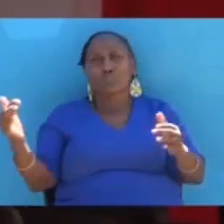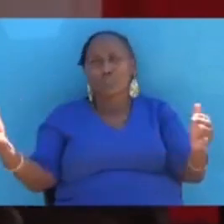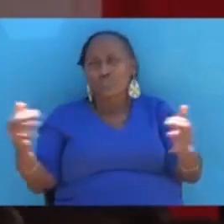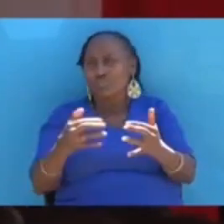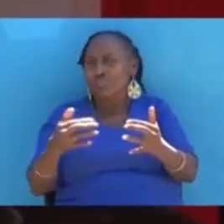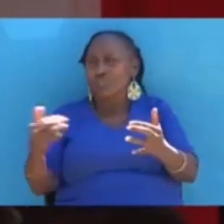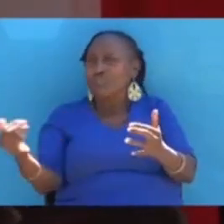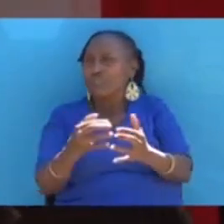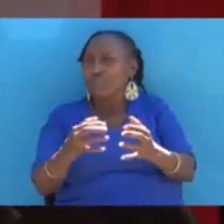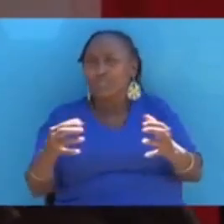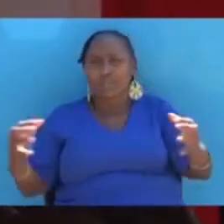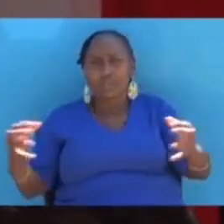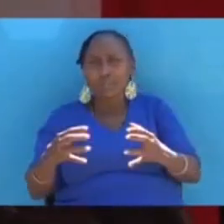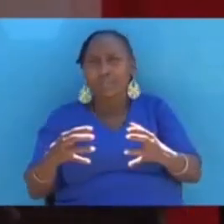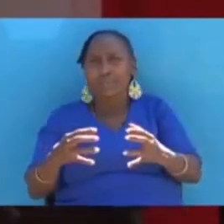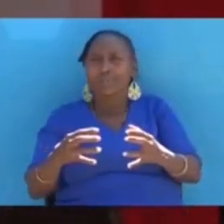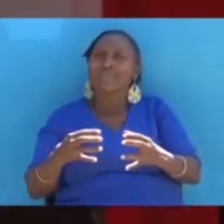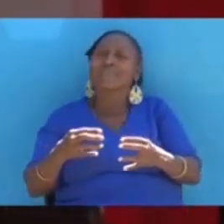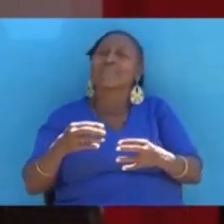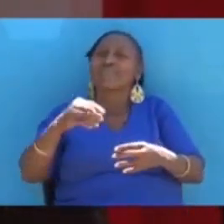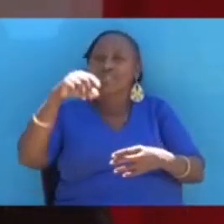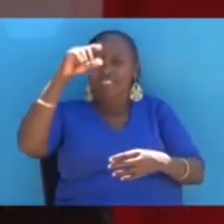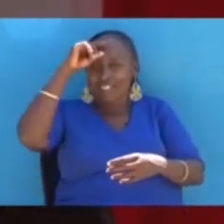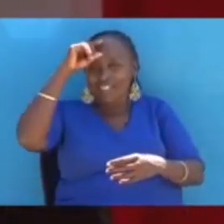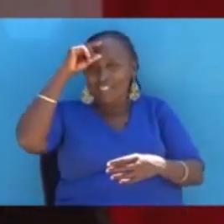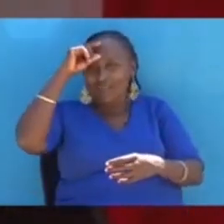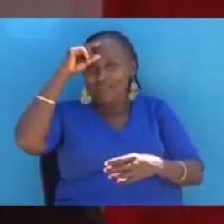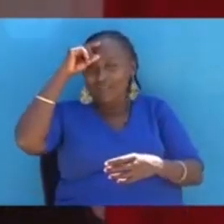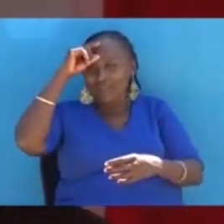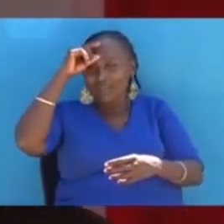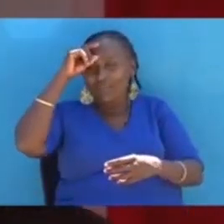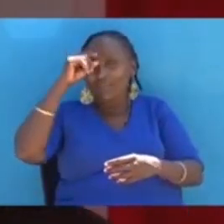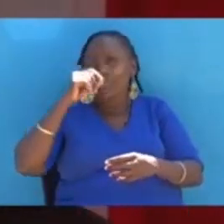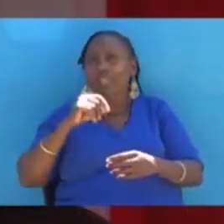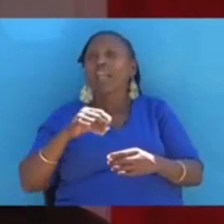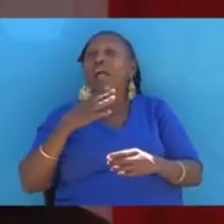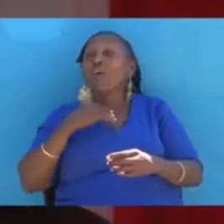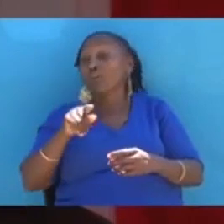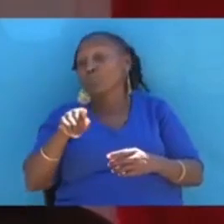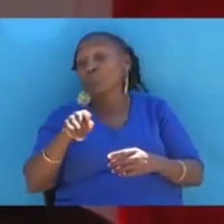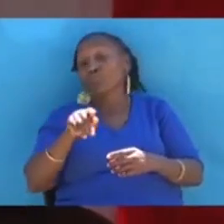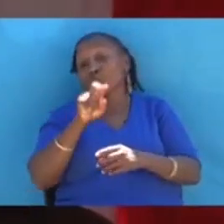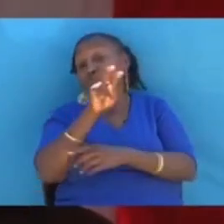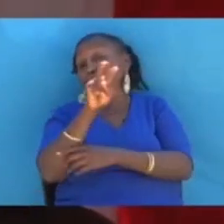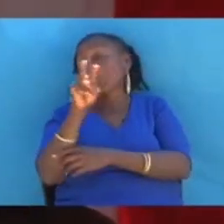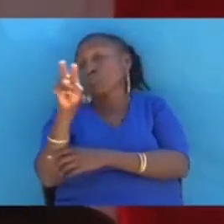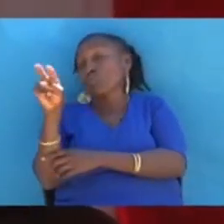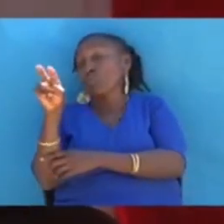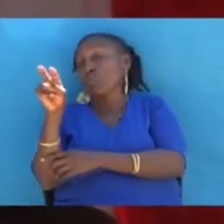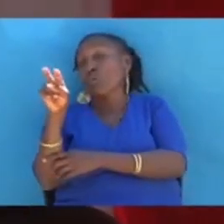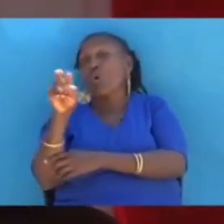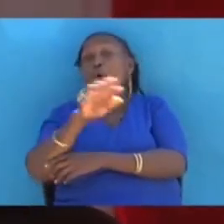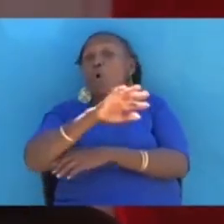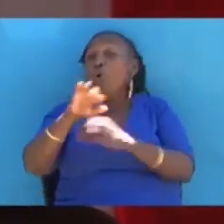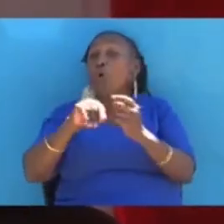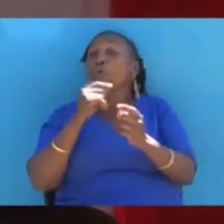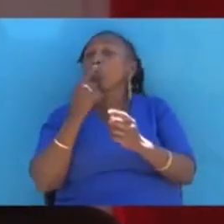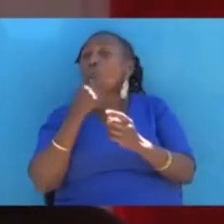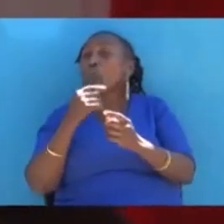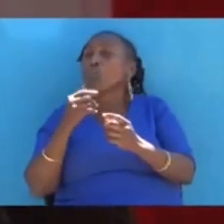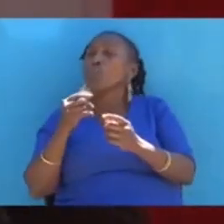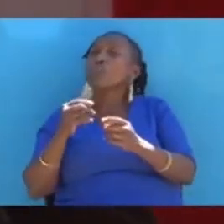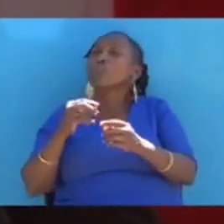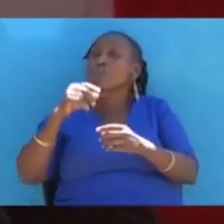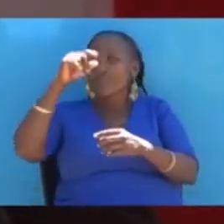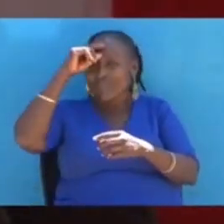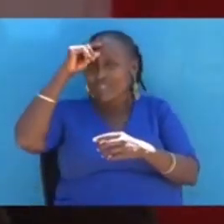nyinyi. Nataka nilete wale rais ameweka katika serikali yake kutoka hapa Narok,